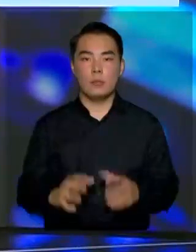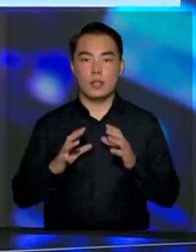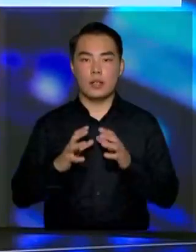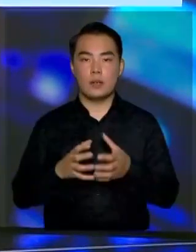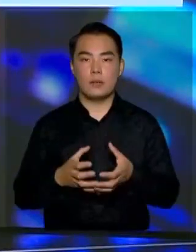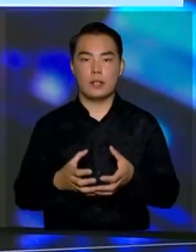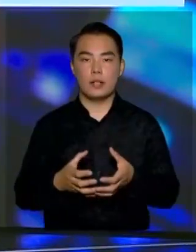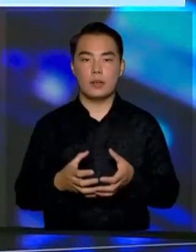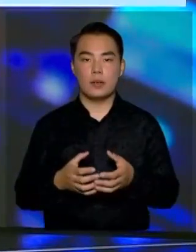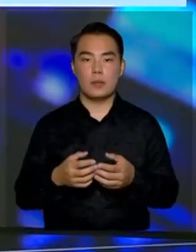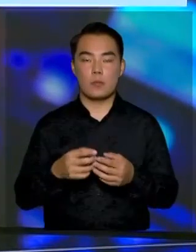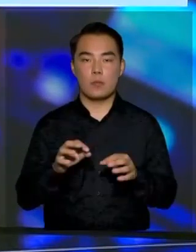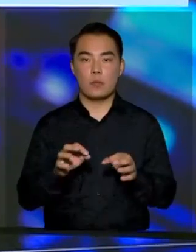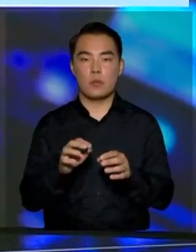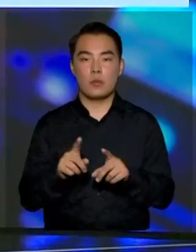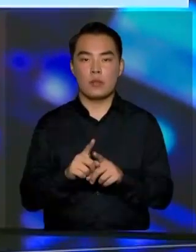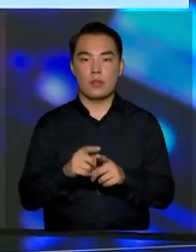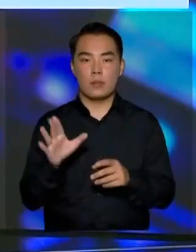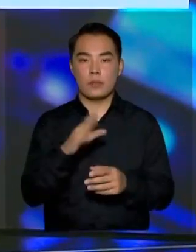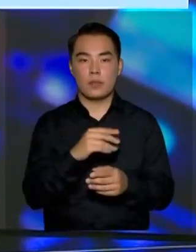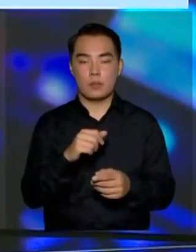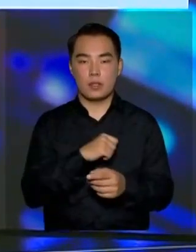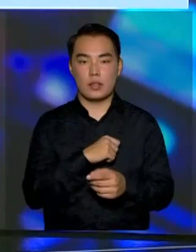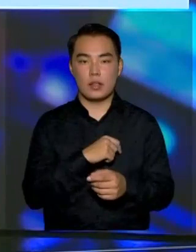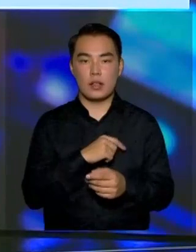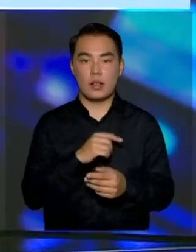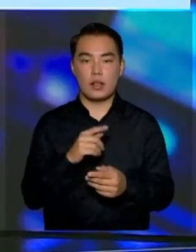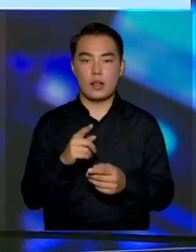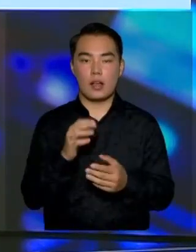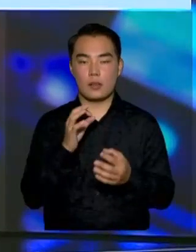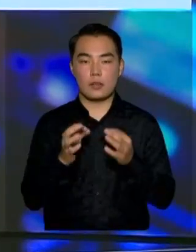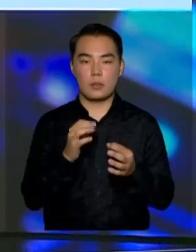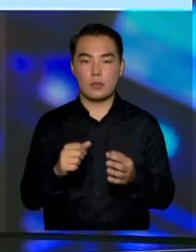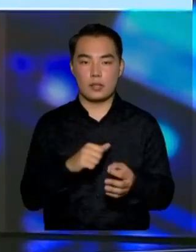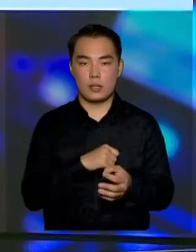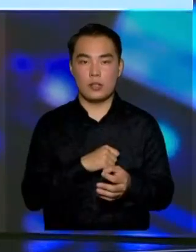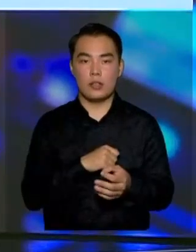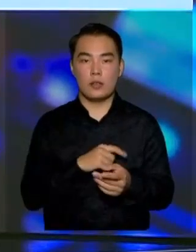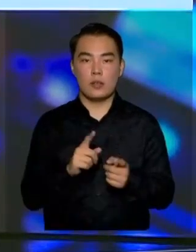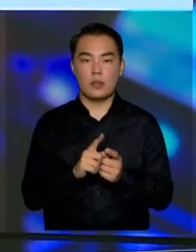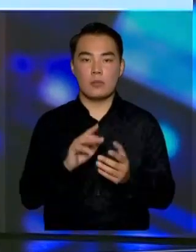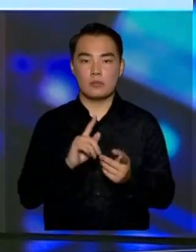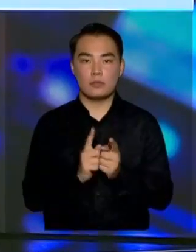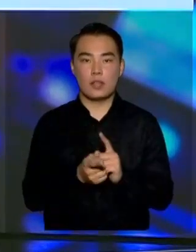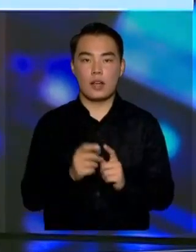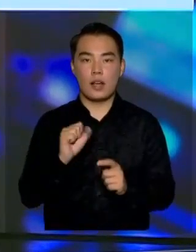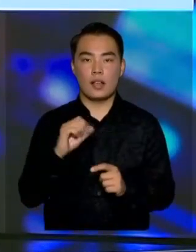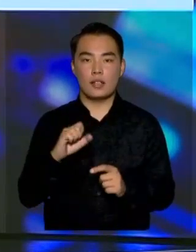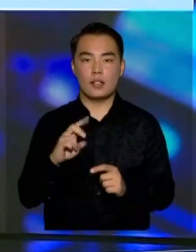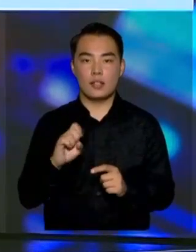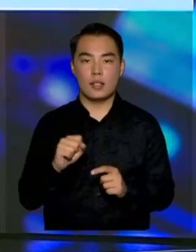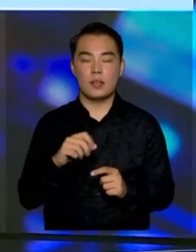Мировые медиатренды обсуждали сегодня в Казахстане. Диалоговая площадка развернулась на ежегодном форуме